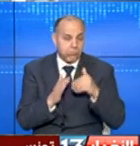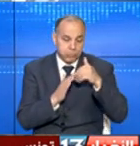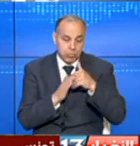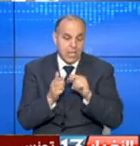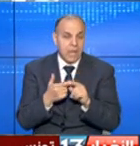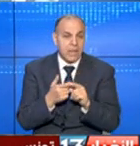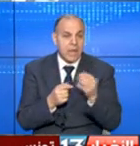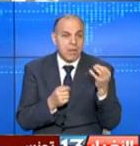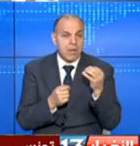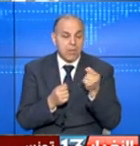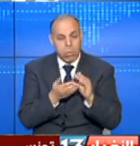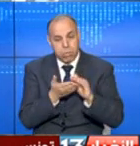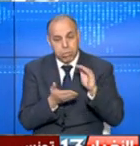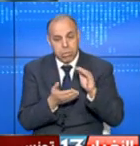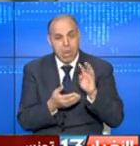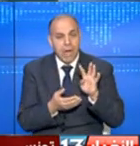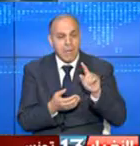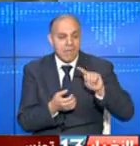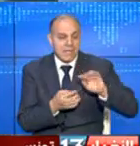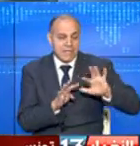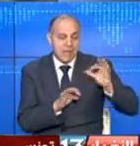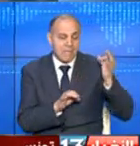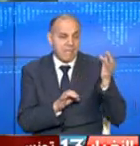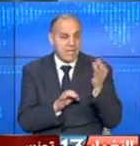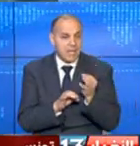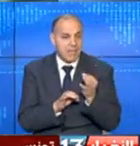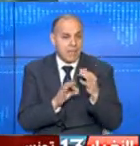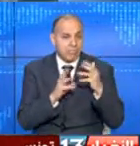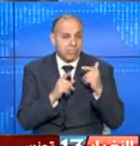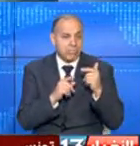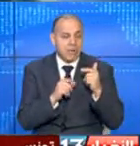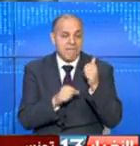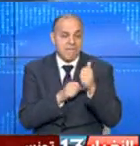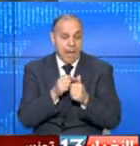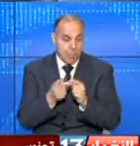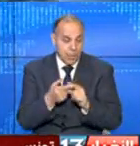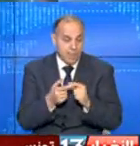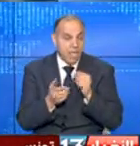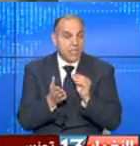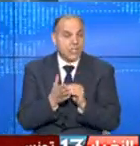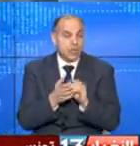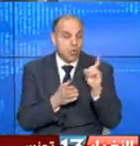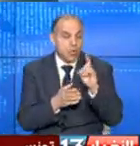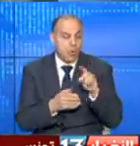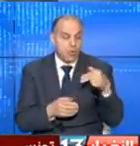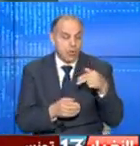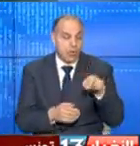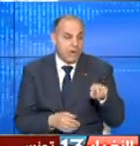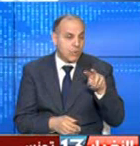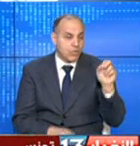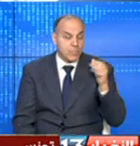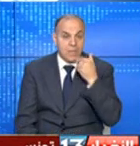نسبه التضخم الى حدود اربعه فاصل تسعه بالمائه بحساب الانطلاق السنويه في شهر نوفمبر عشرين او الفين